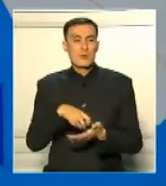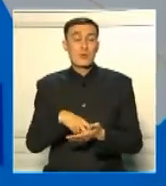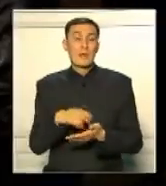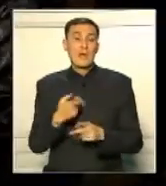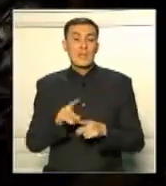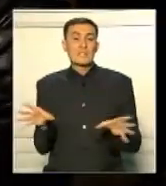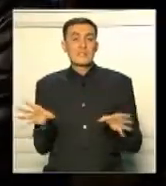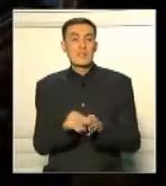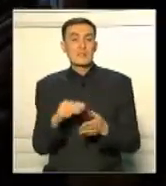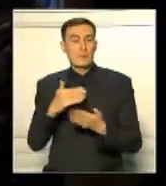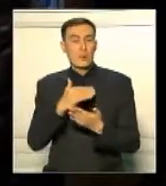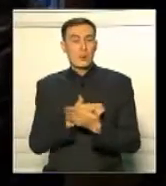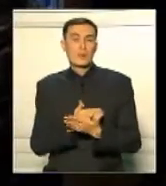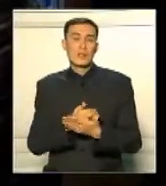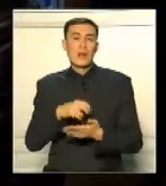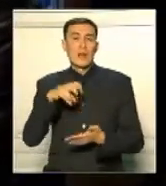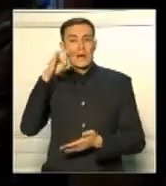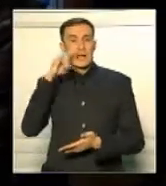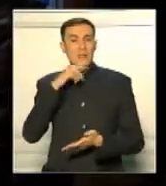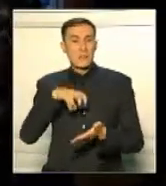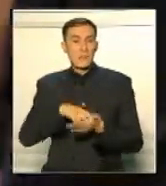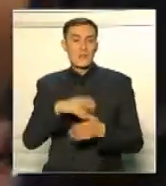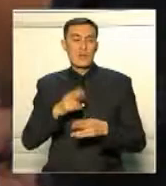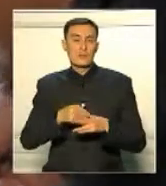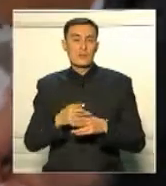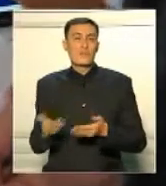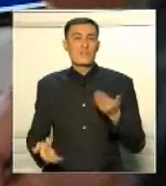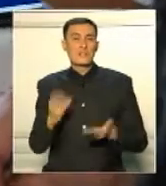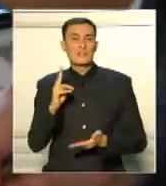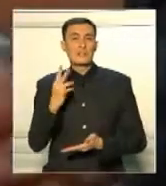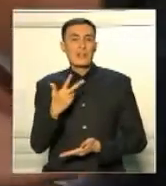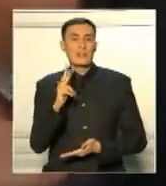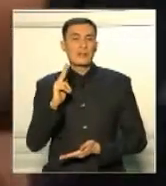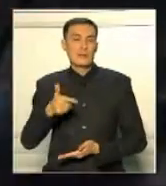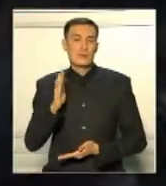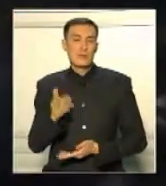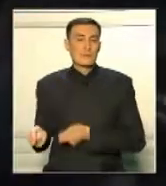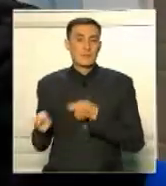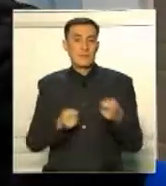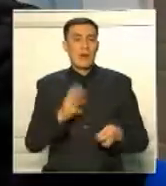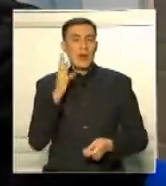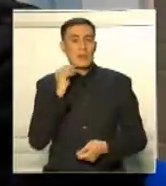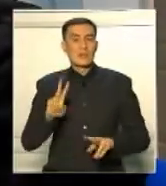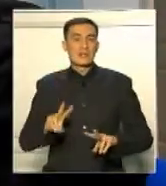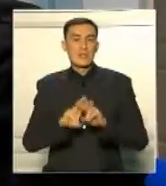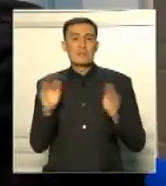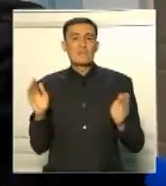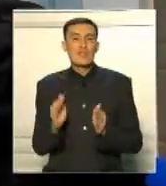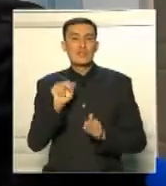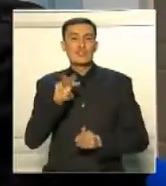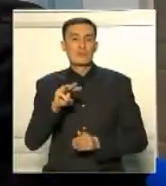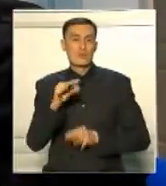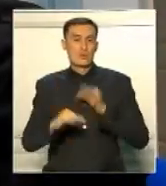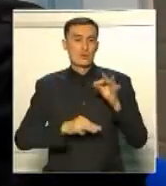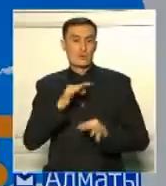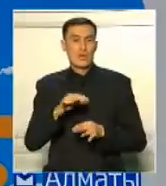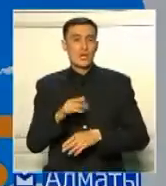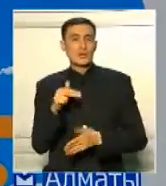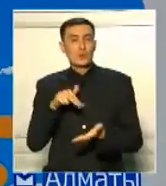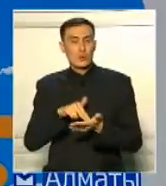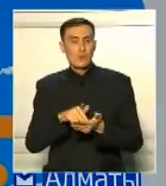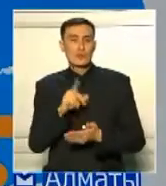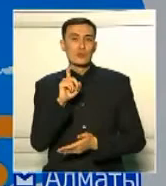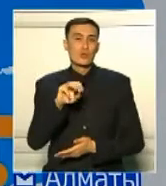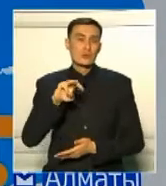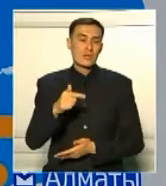Это совместный проект КТЖ и Казпочты. Посылка весом до 3 килограммов дойдет до Алматы и Астаны менее чем за сутки. Цена услуги – от